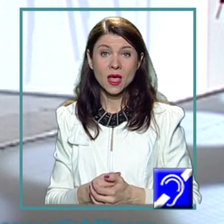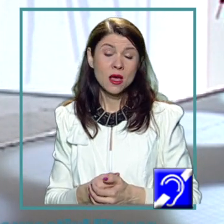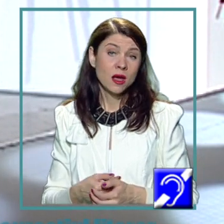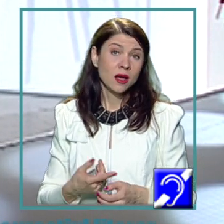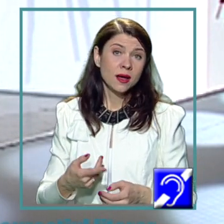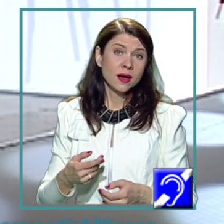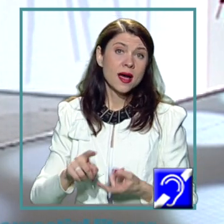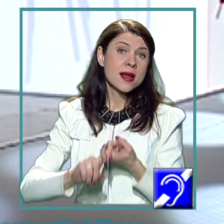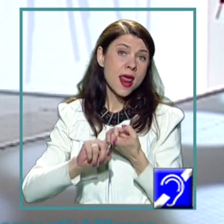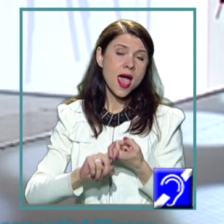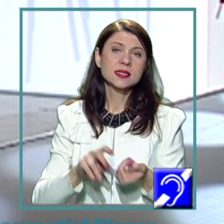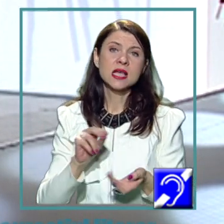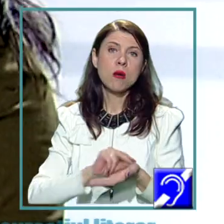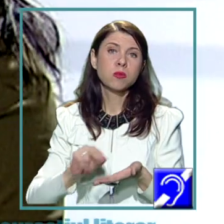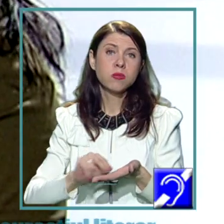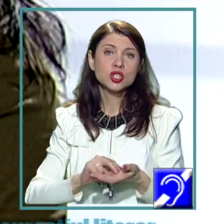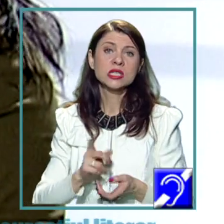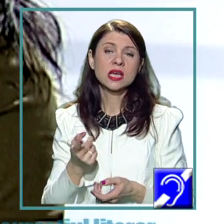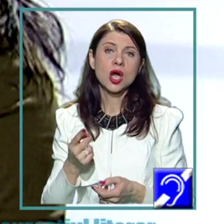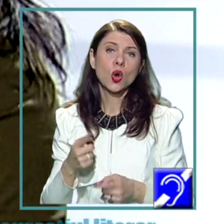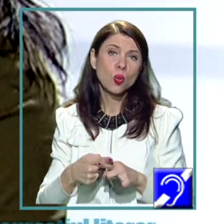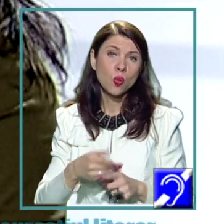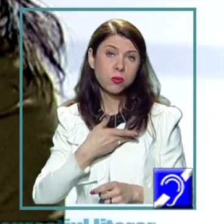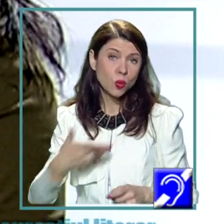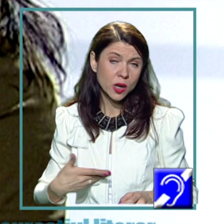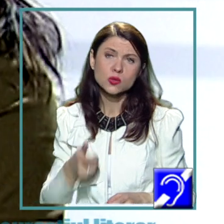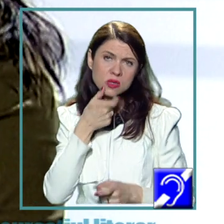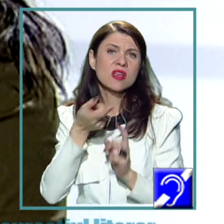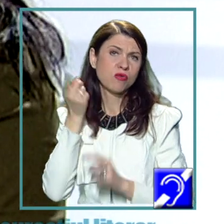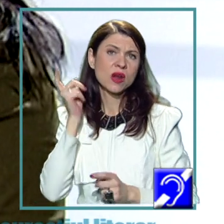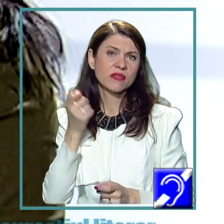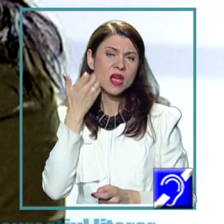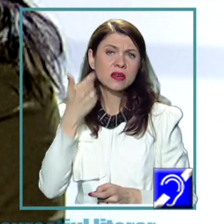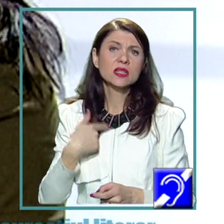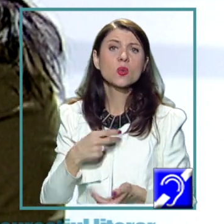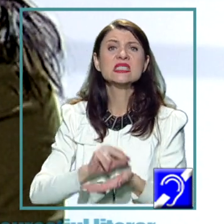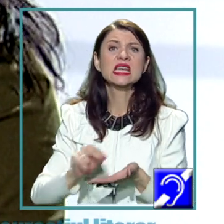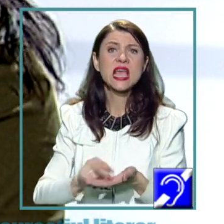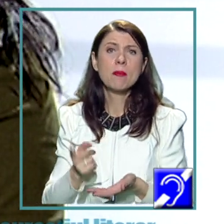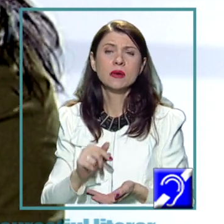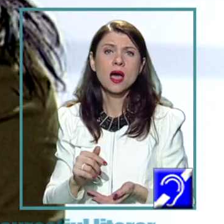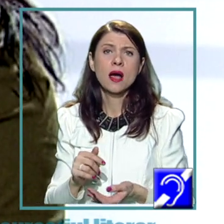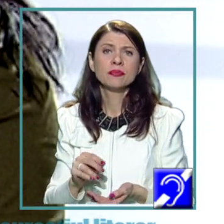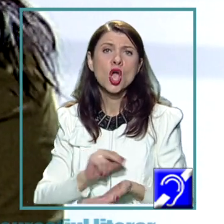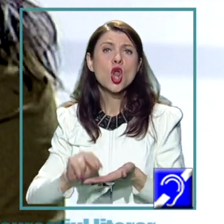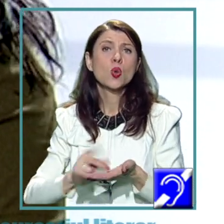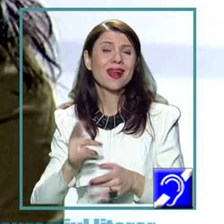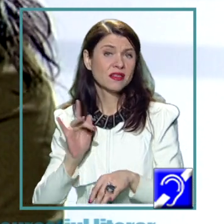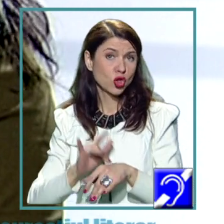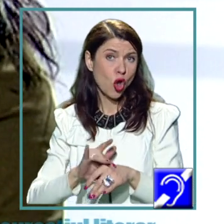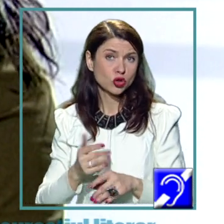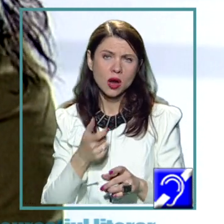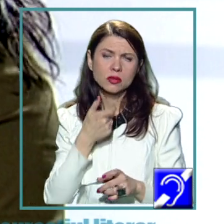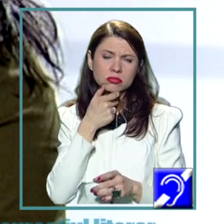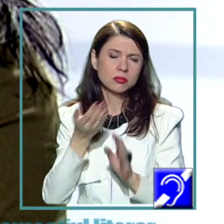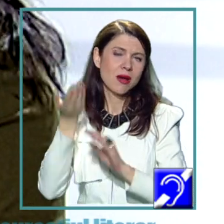Relația publicistică e foarte veche. Cred că încă de când scriam la lucrarea mea de doctorat, acum